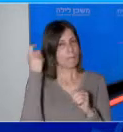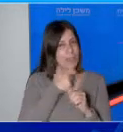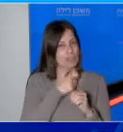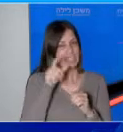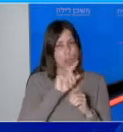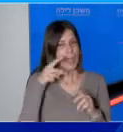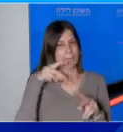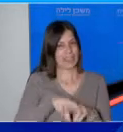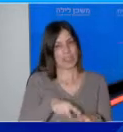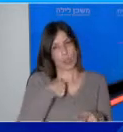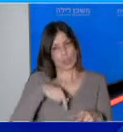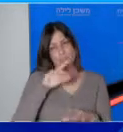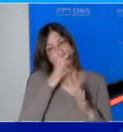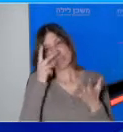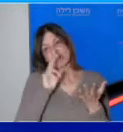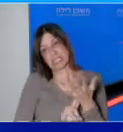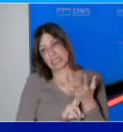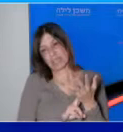מטריד אותנו, אולי בצדק אפילו.